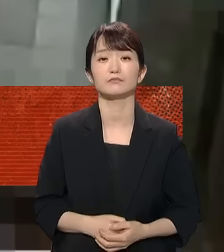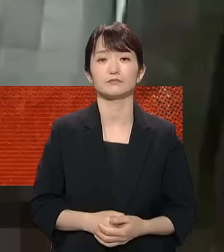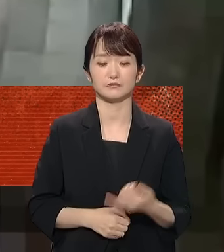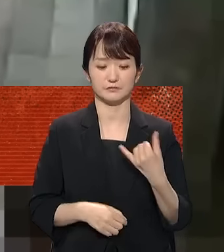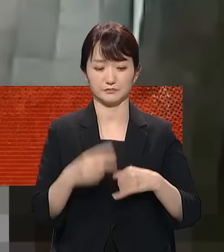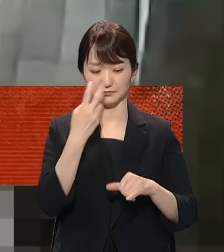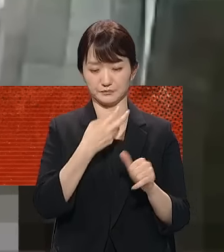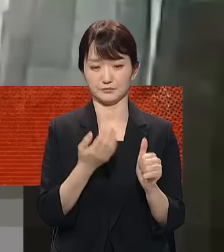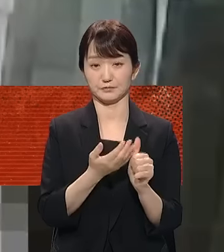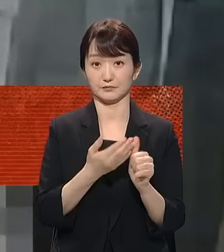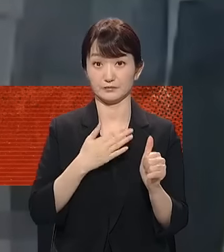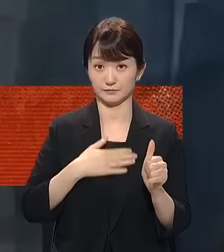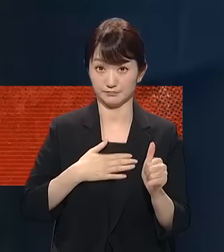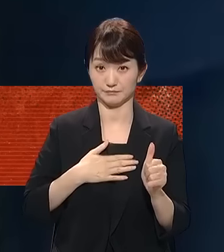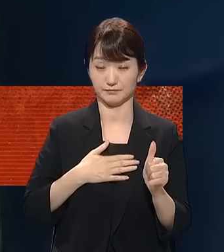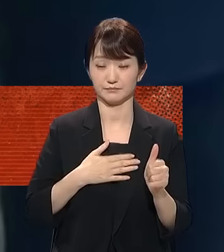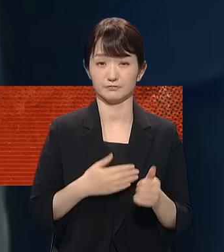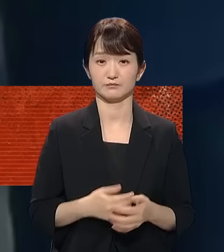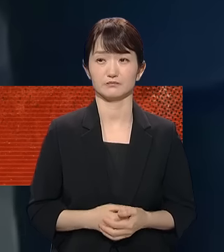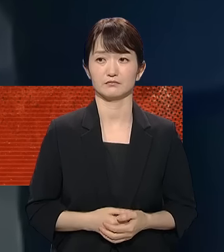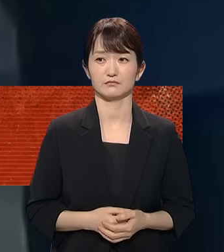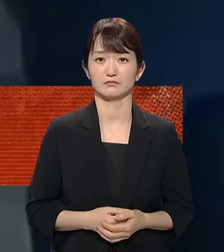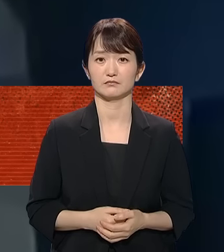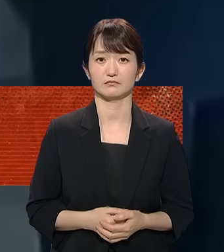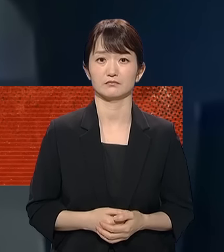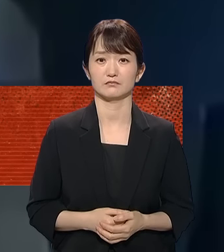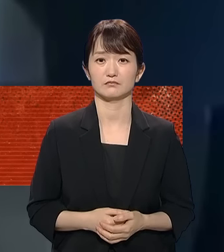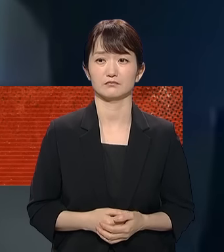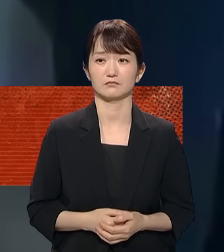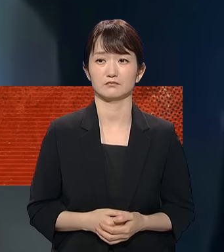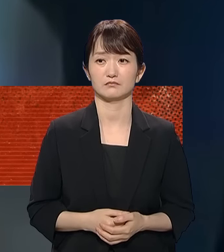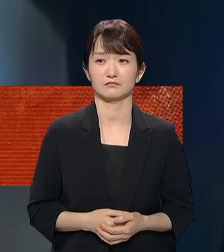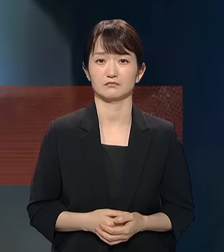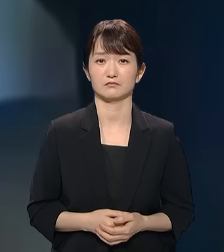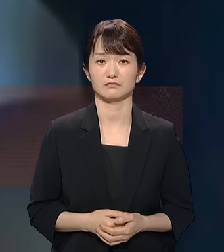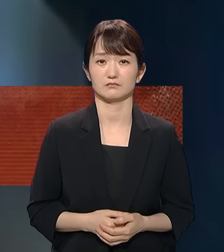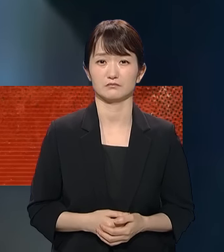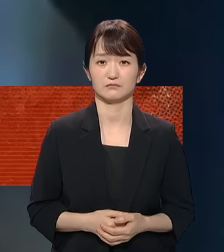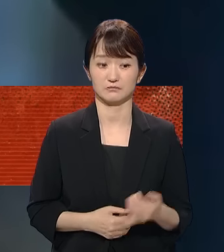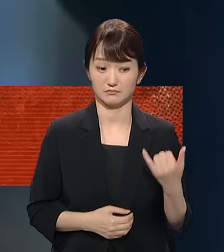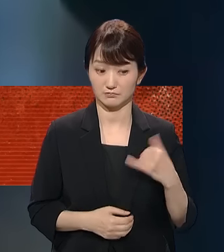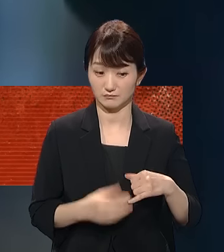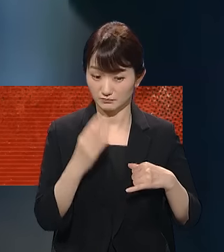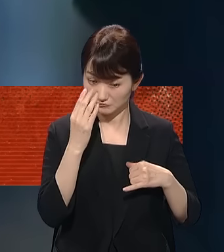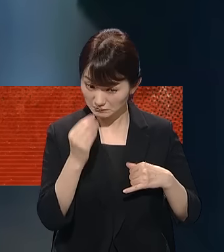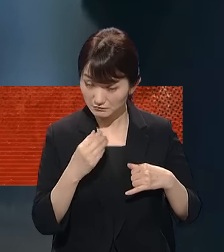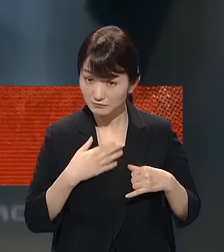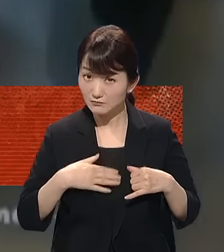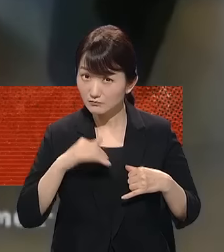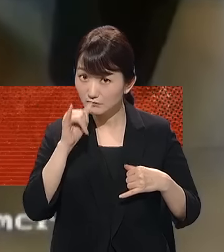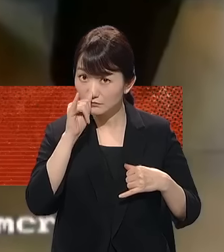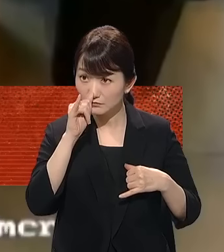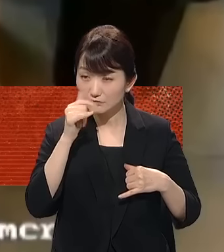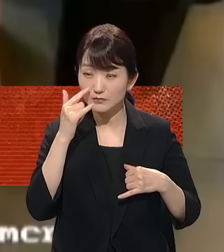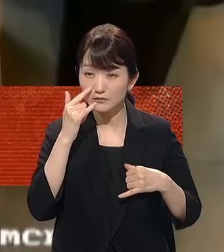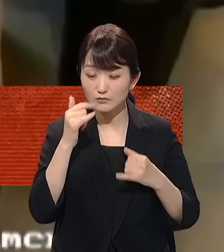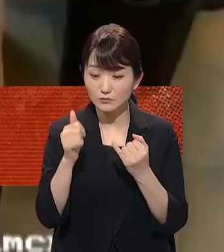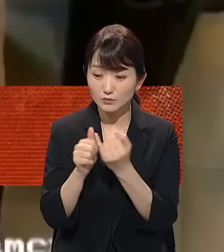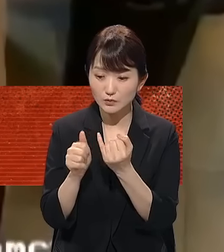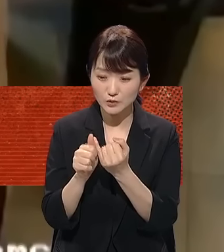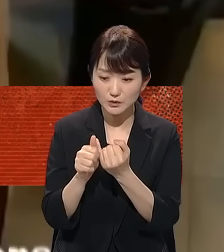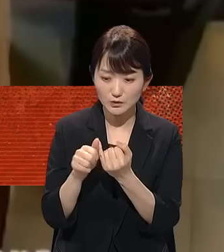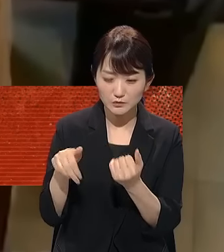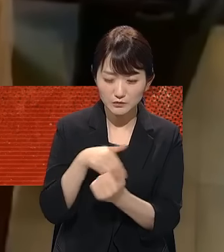키워 보신 분들은 아실 거예요 애들이요 어 애들이 언제 이런 것까지 보고 알고 있지 할 정도로 부모님의 일거수